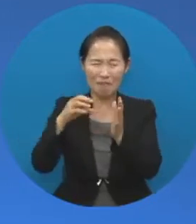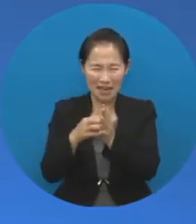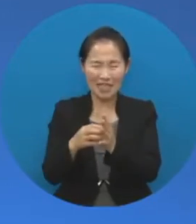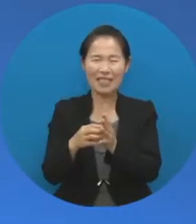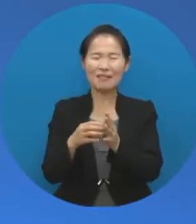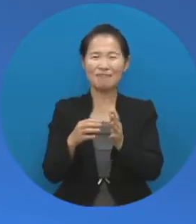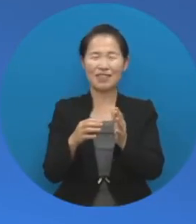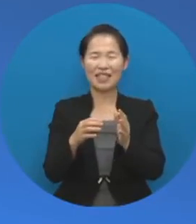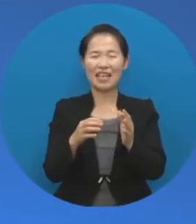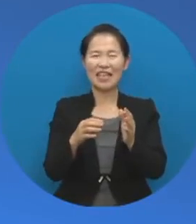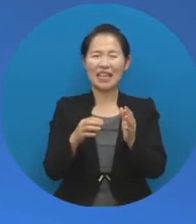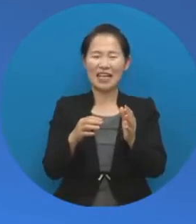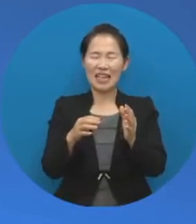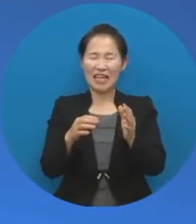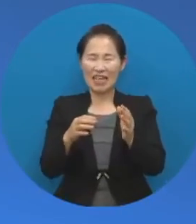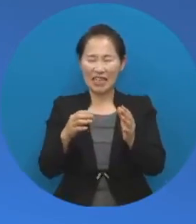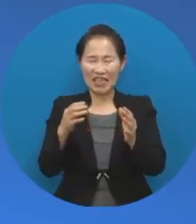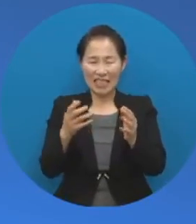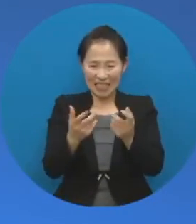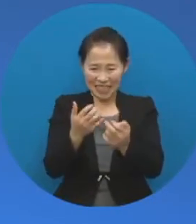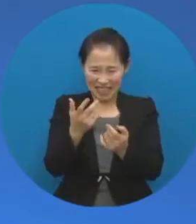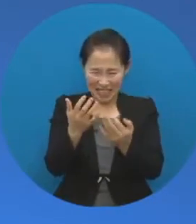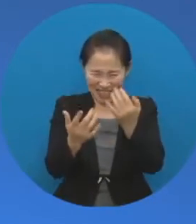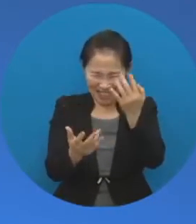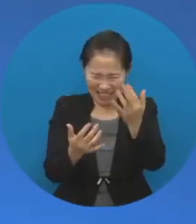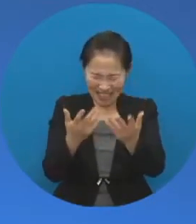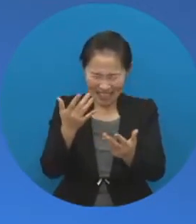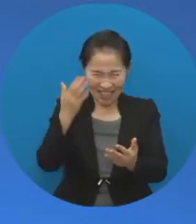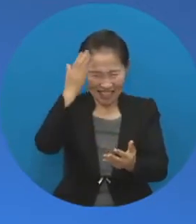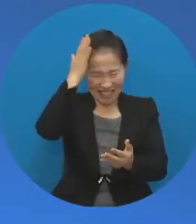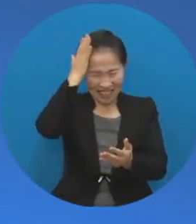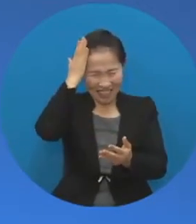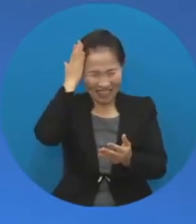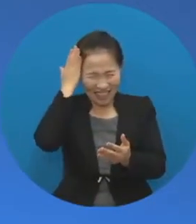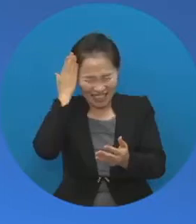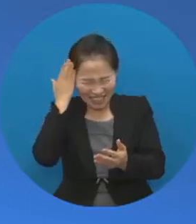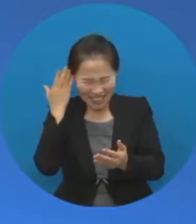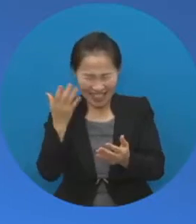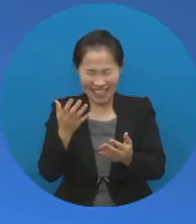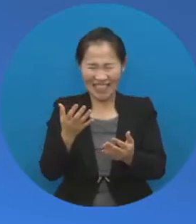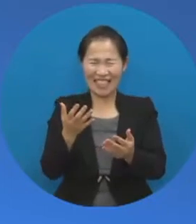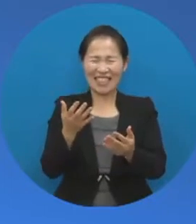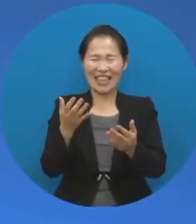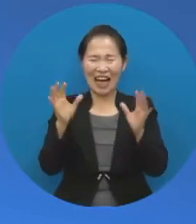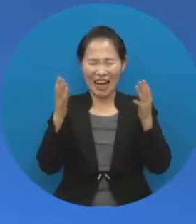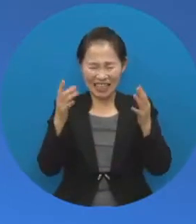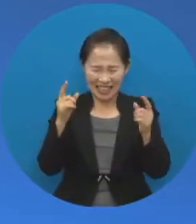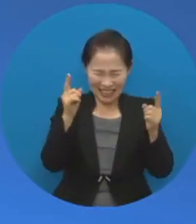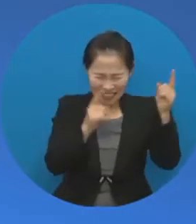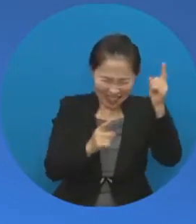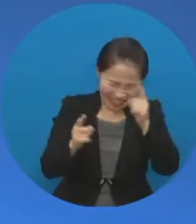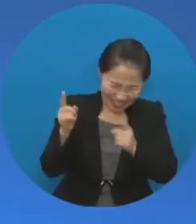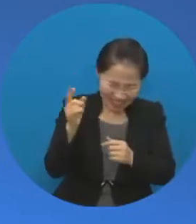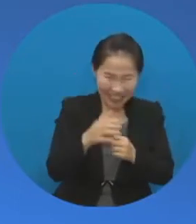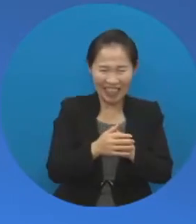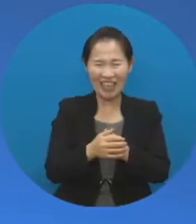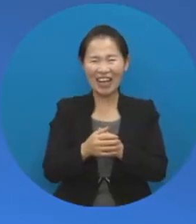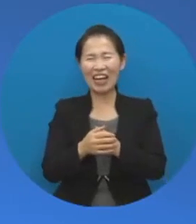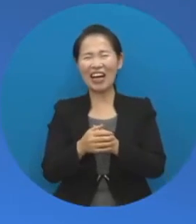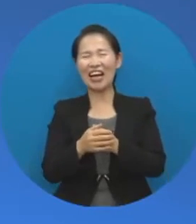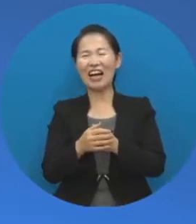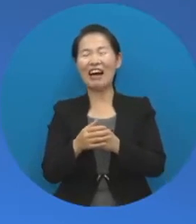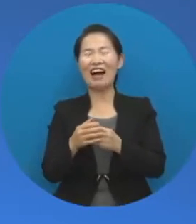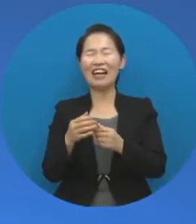용암과 화산탄과 화산재가 막 온 집안을 뒤덮고 아이들은 막 화산탄에 쓰러져서 상처받고 남편과 아내도